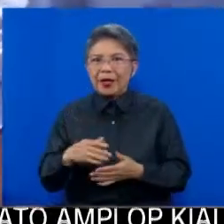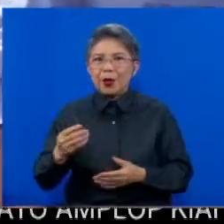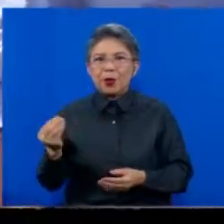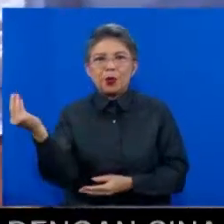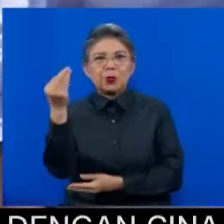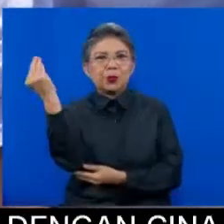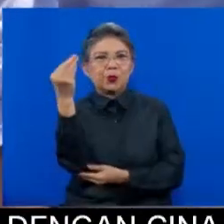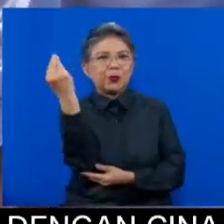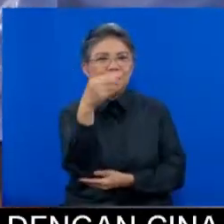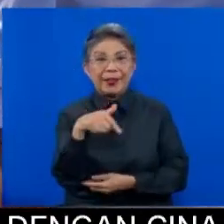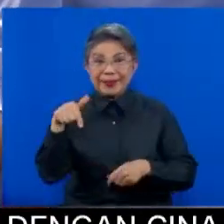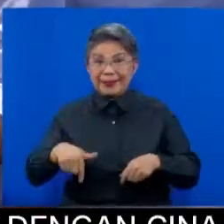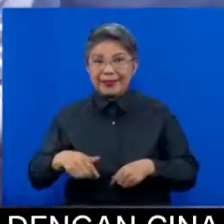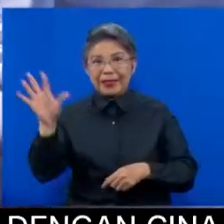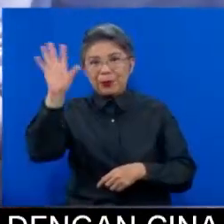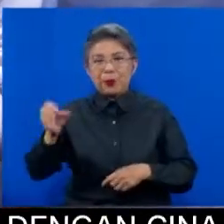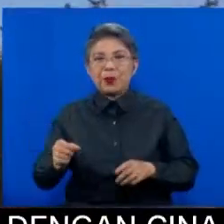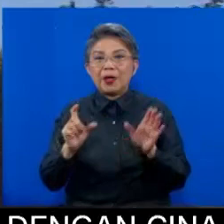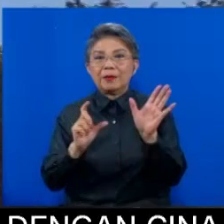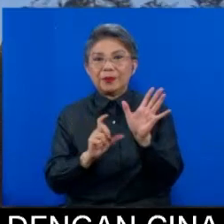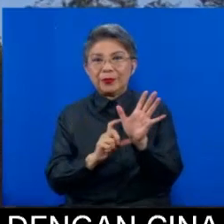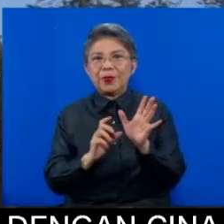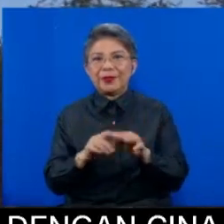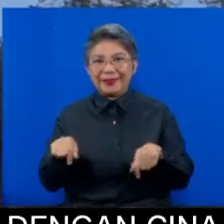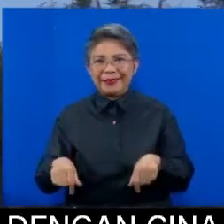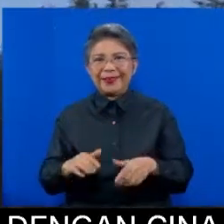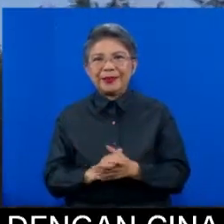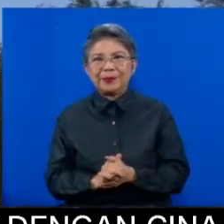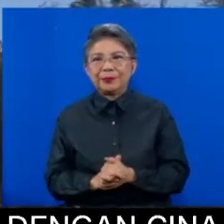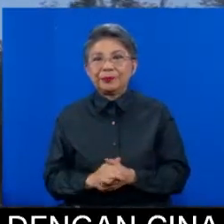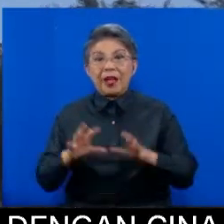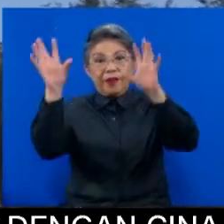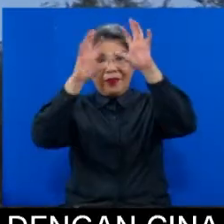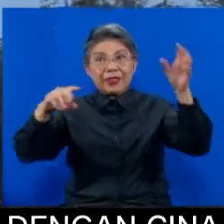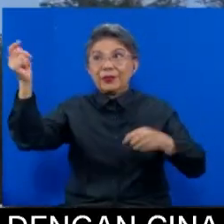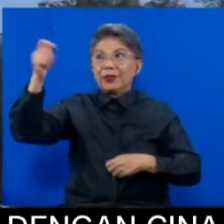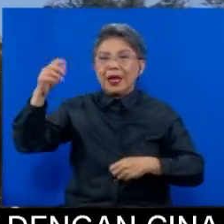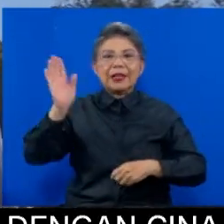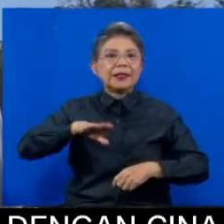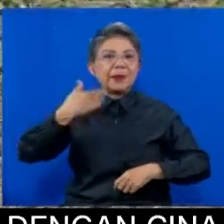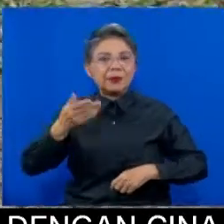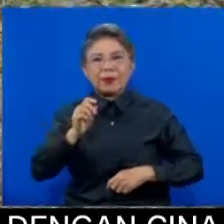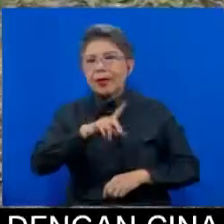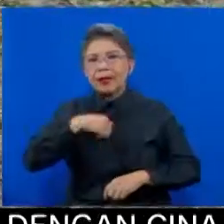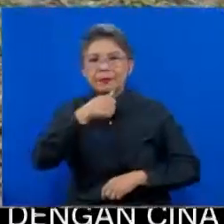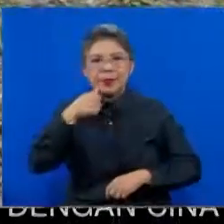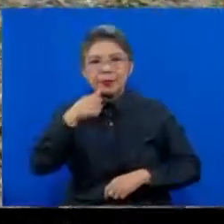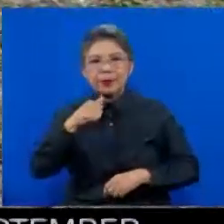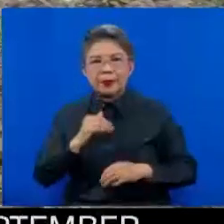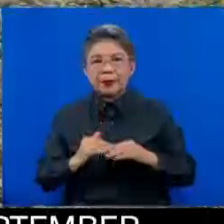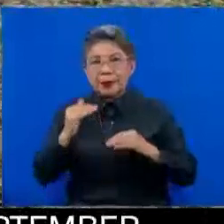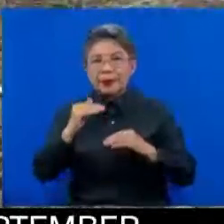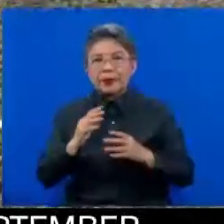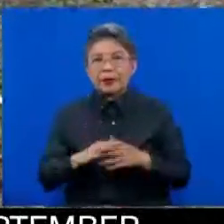wisata Kabupaten Purworejo. Festival layang-layang ini dilaksanakan Sabtu dan Minggu dengan puncak acara